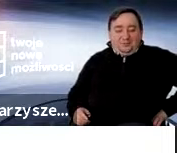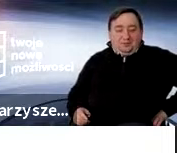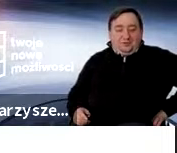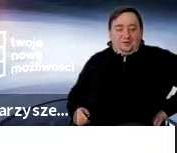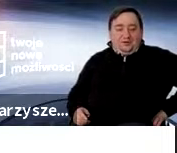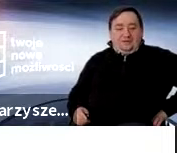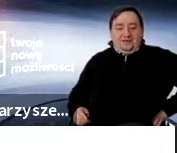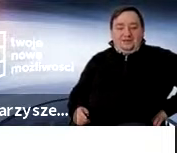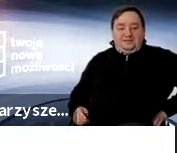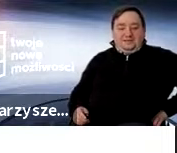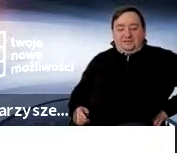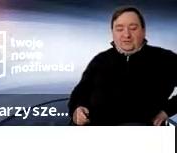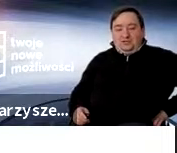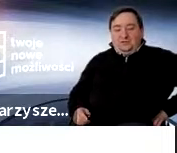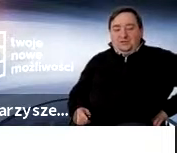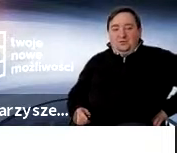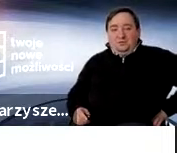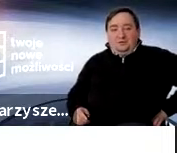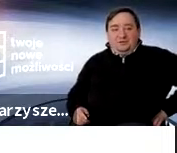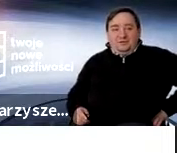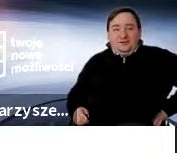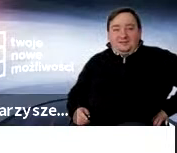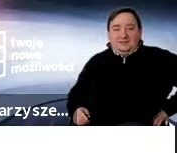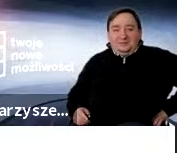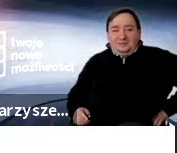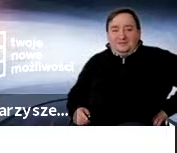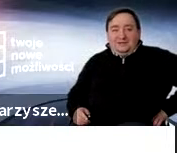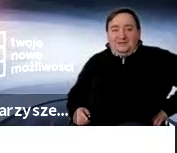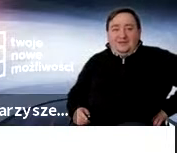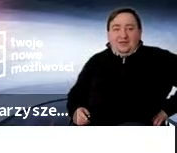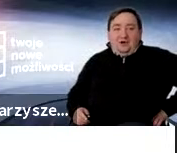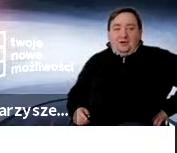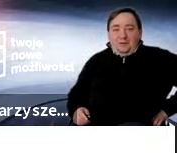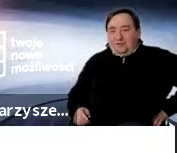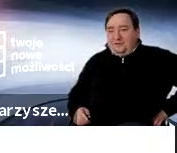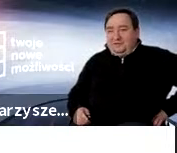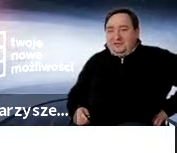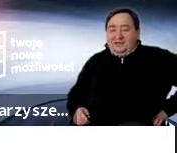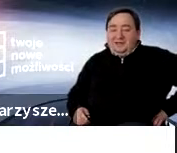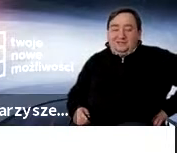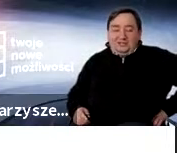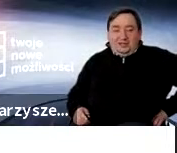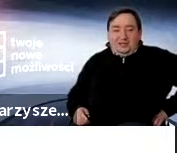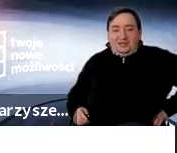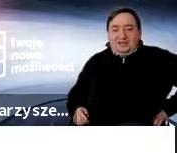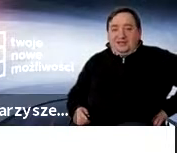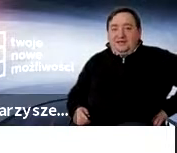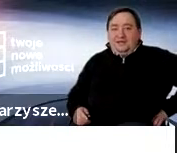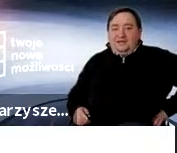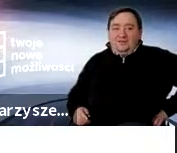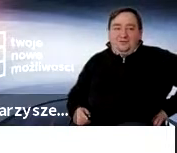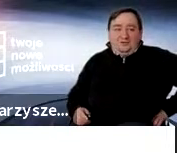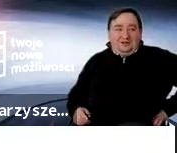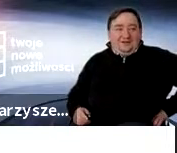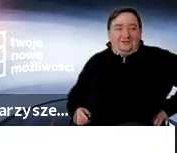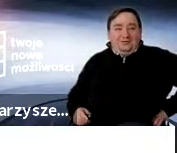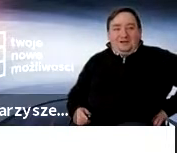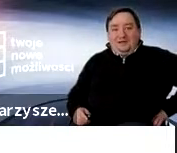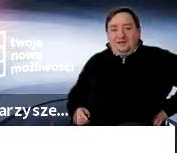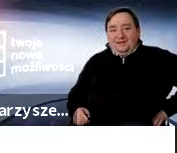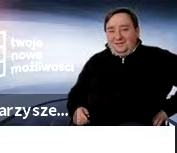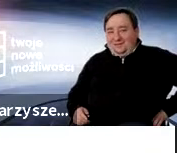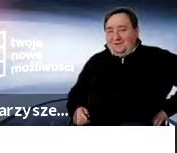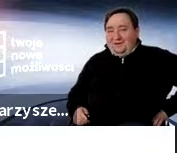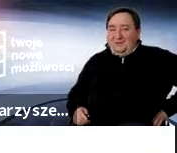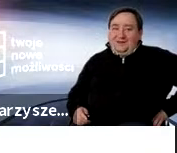osoba, która nie jest w stanie utrzymać długopisu, tym bardziej nie będzie w stanie operować na 3 ekranach, 2